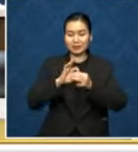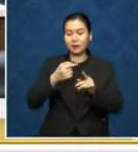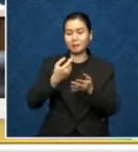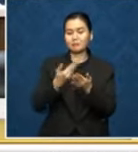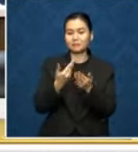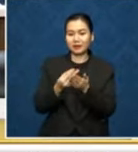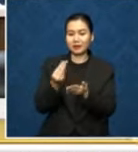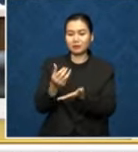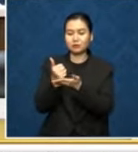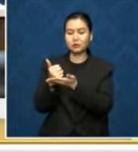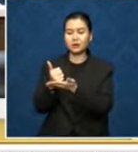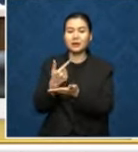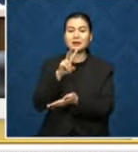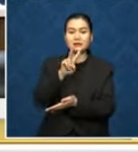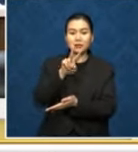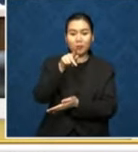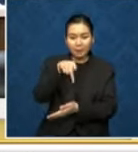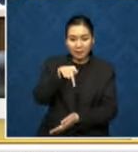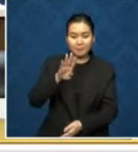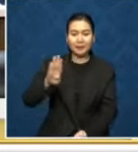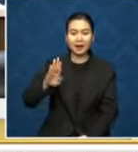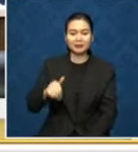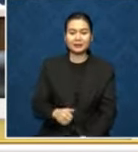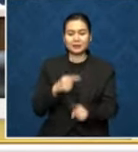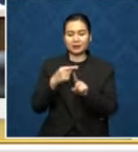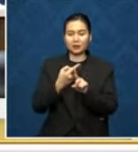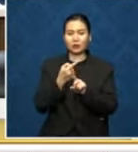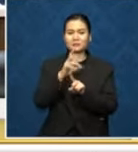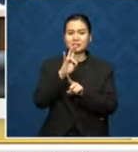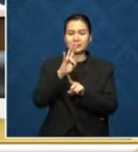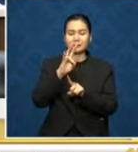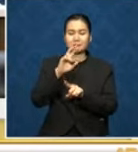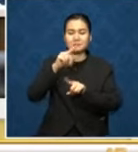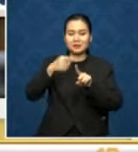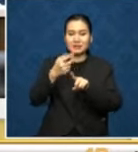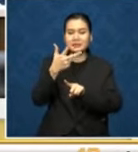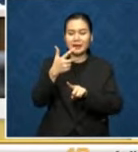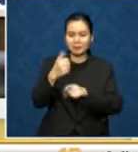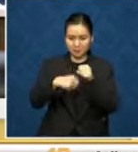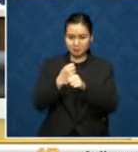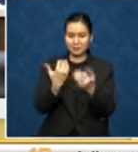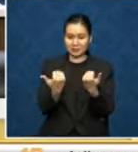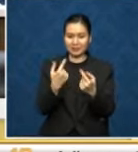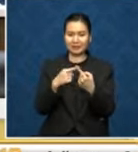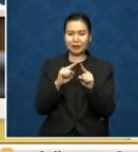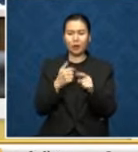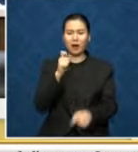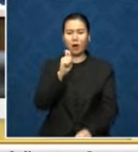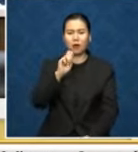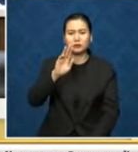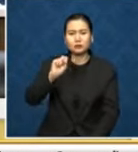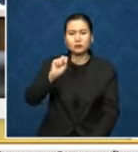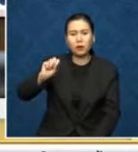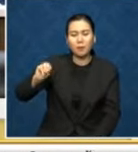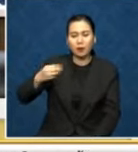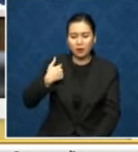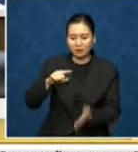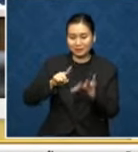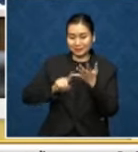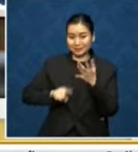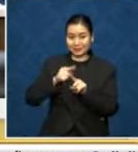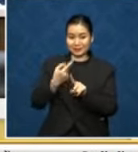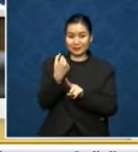ม.ขึ้นเป็น 2,000 บาทตั้งแต่7มีนาคมก็เชื่อว่าจะใช้เงินก็ประมาณในปีนี้แหละนะครับแต่ว่าอสม.นั้นไม่มั่นใจครับว่าสิ้นเดือนตุลาค